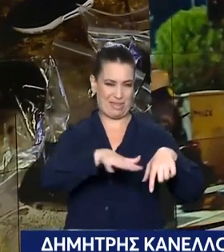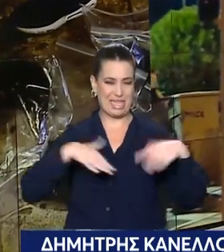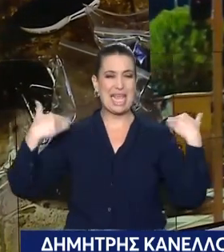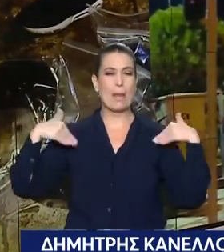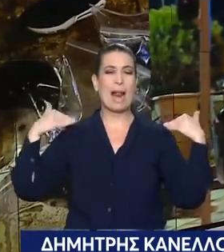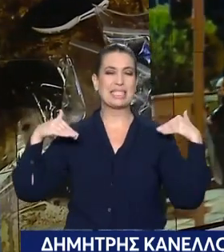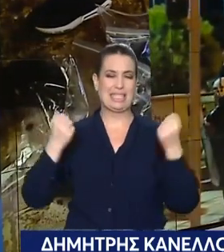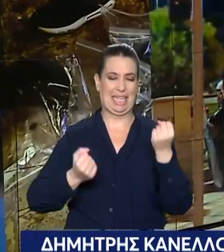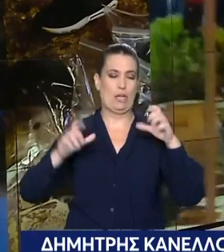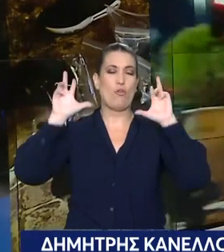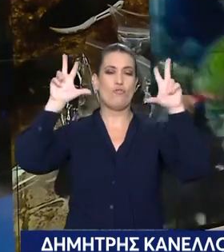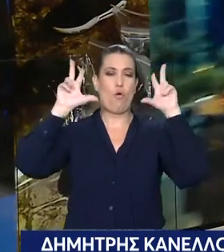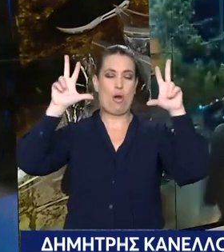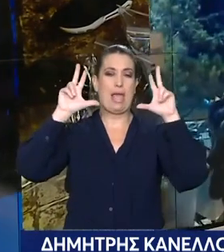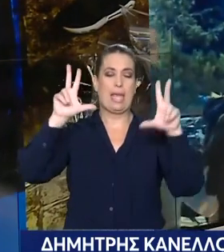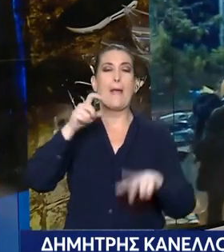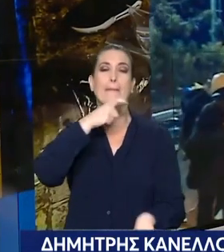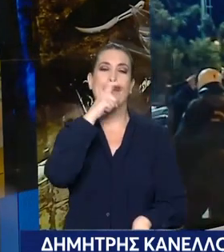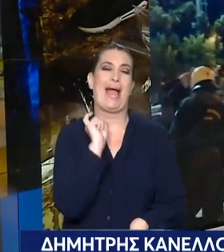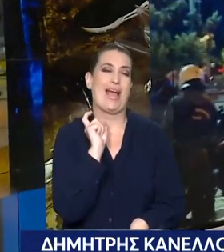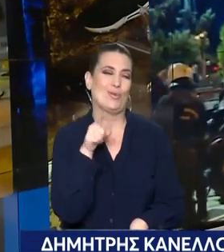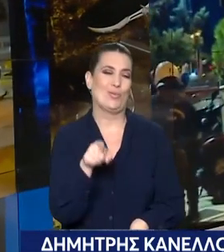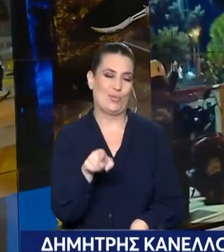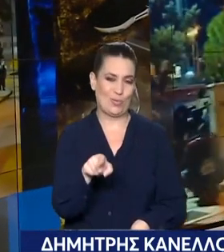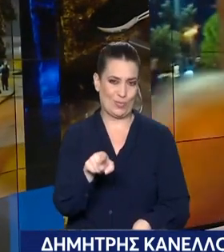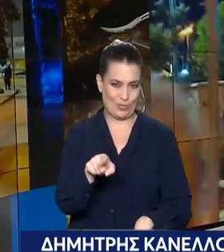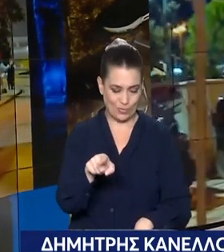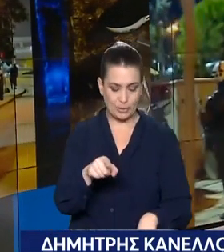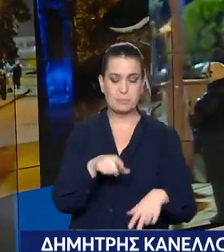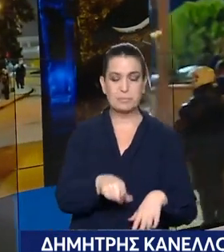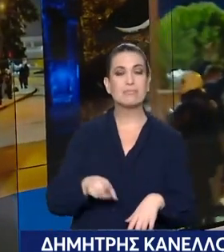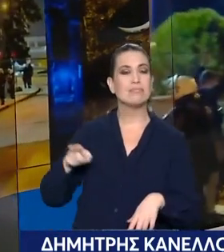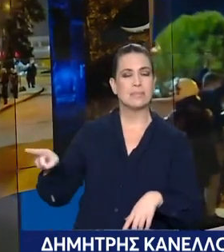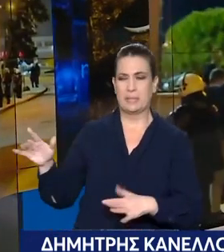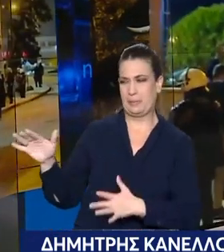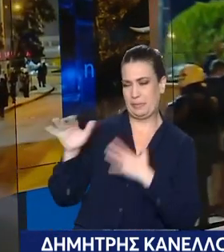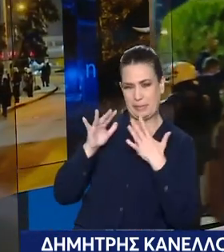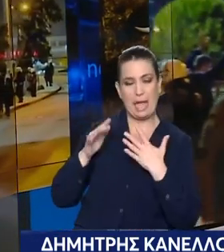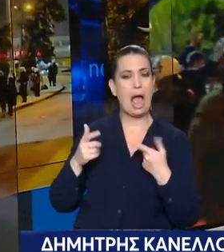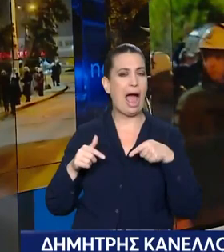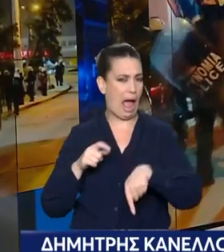από δύο πόρτες που είναι πάντοτε ανοιχτές για τον εξαρισμό του γηπέδου και τις οποίες οι αρμόδιοι δεν είχαν προλάβει να κλείσουν.